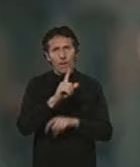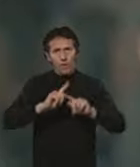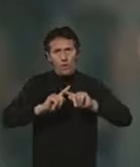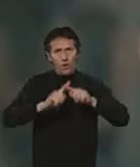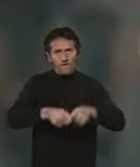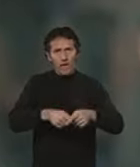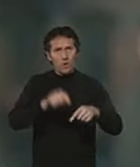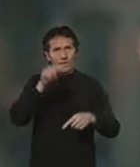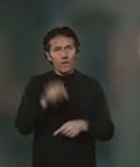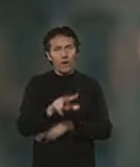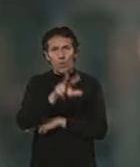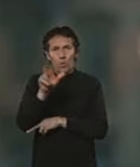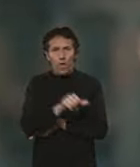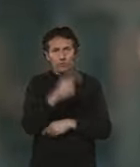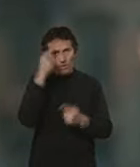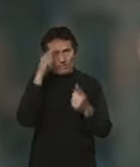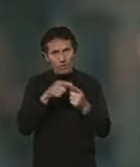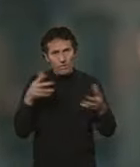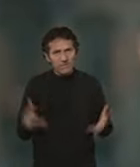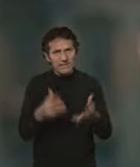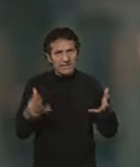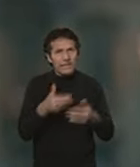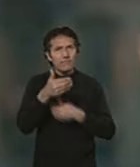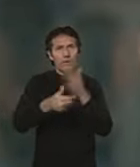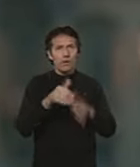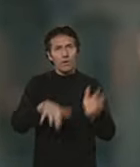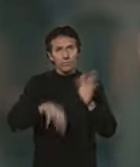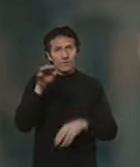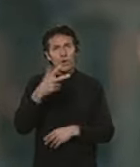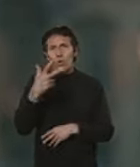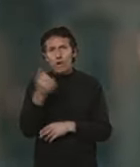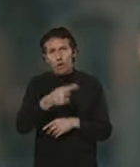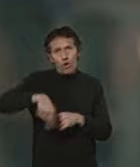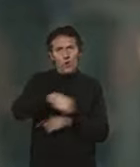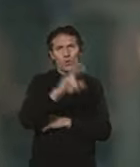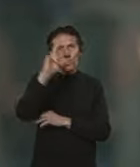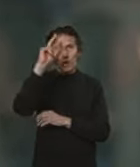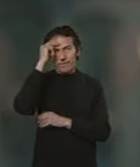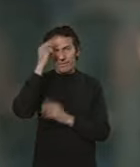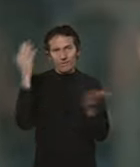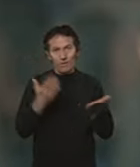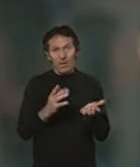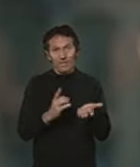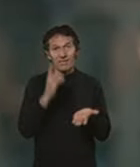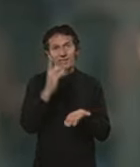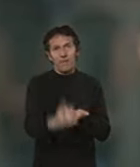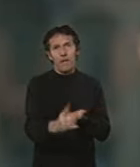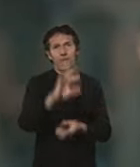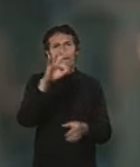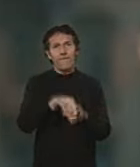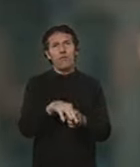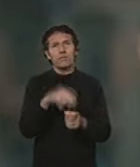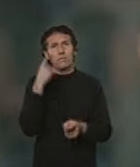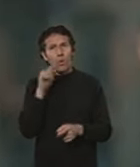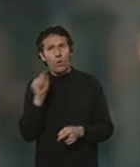convaincre 3 jours pour entraîner 3 jours pour que chacun comprenne que dimanche il ne votera pas pour